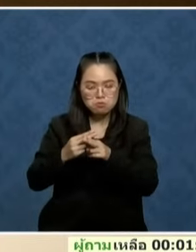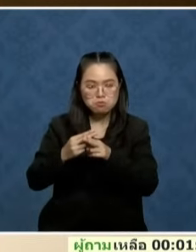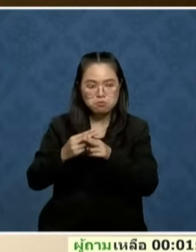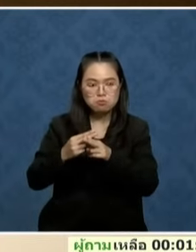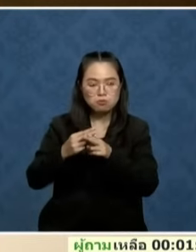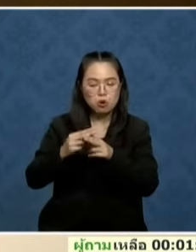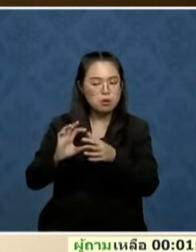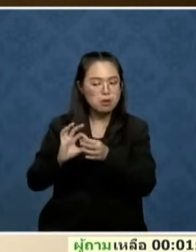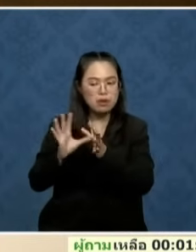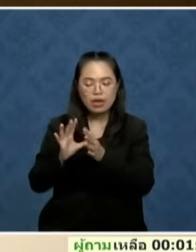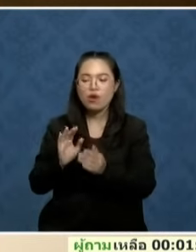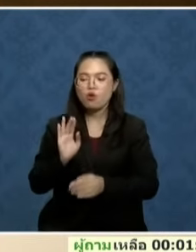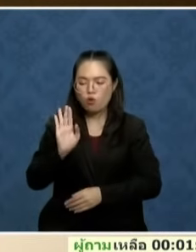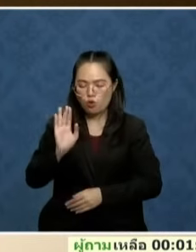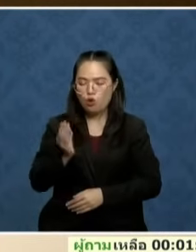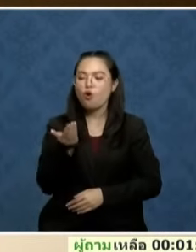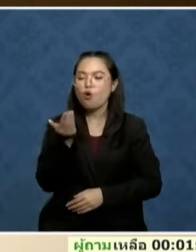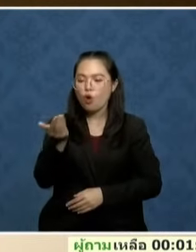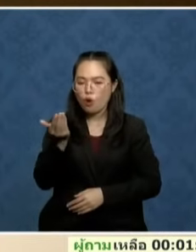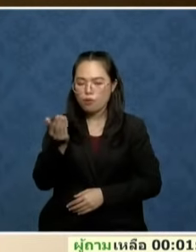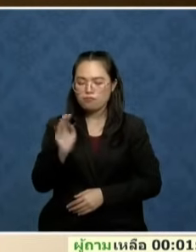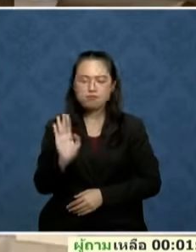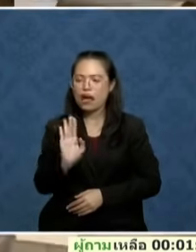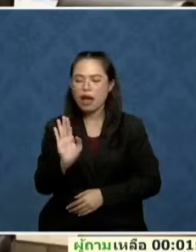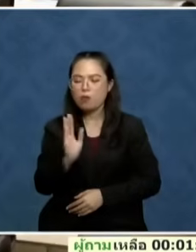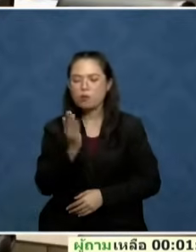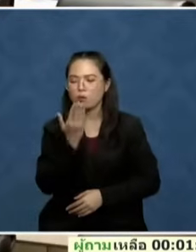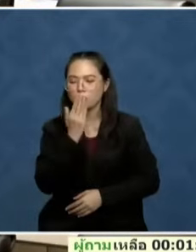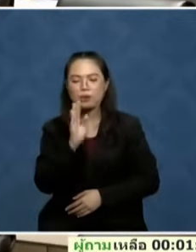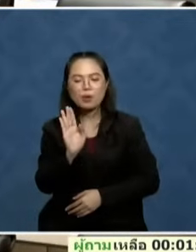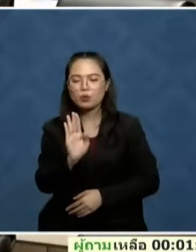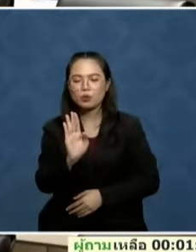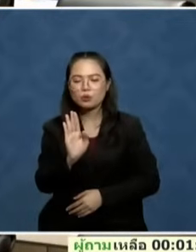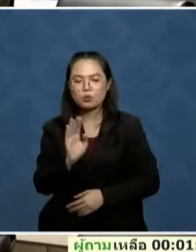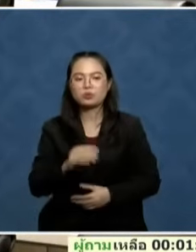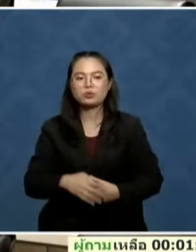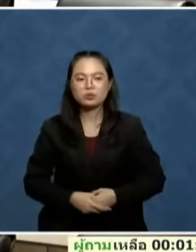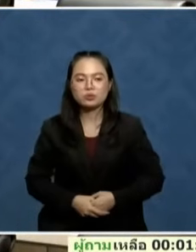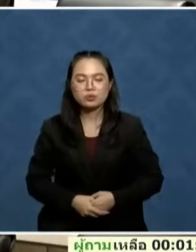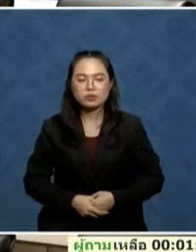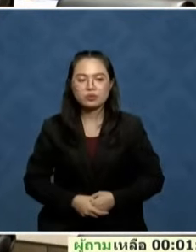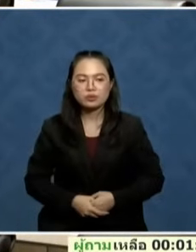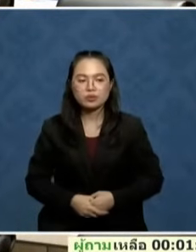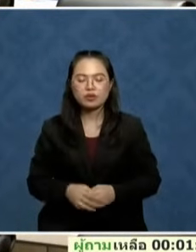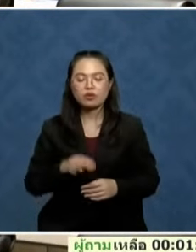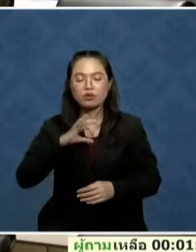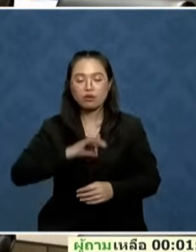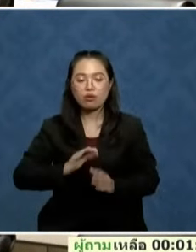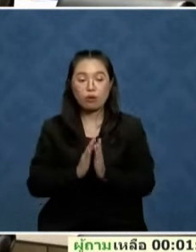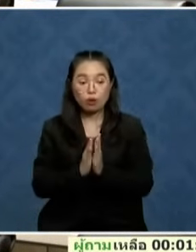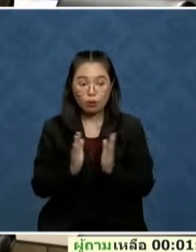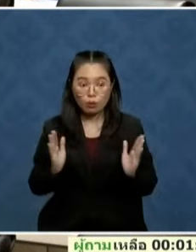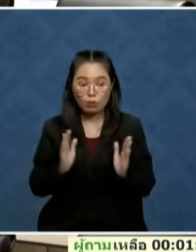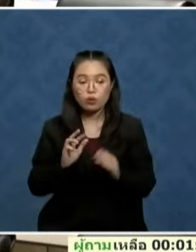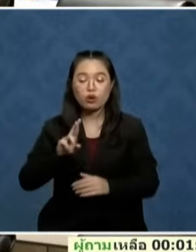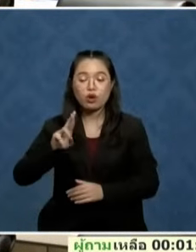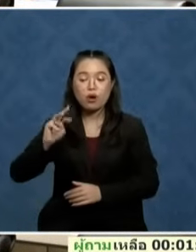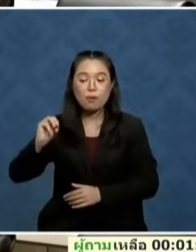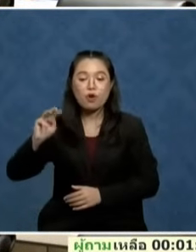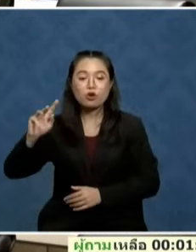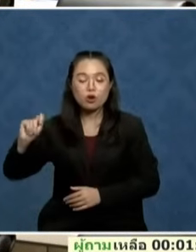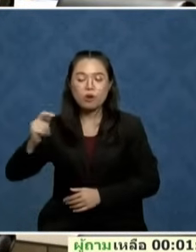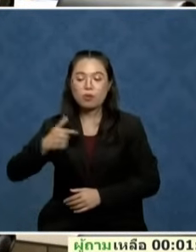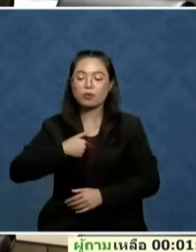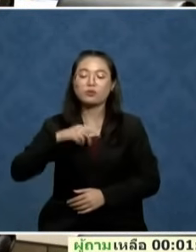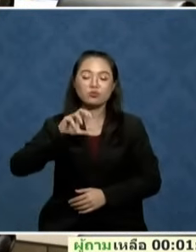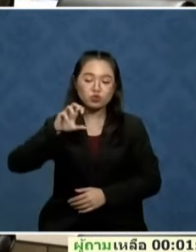เว้นตามข้อบังคับนะครับ ขอบคุณครับท่านประธานครับก็จะเรียนท่านประธานครับผมขอบคุณท่านรัฐมนตรีนะครับผมรังสิมาโรมส.ส.ก้าว